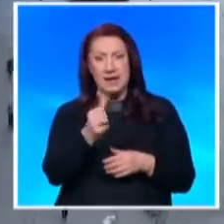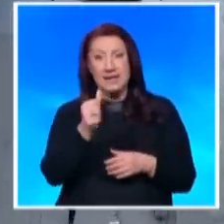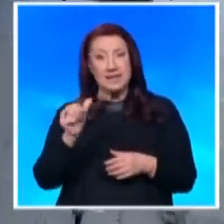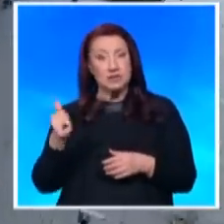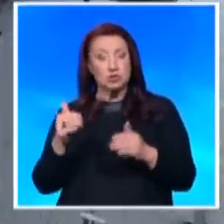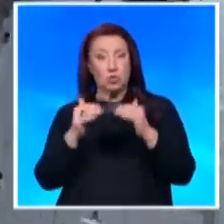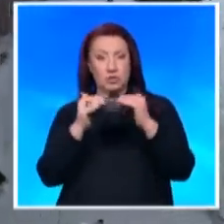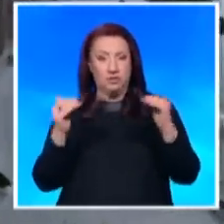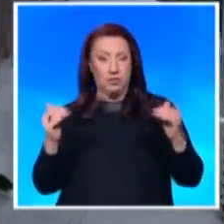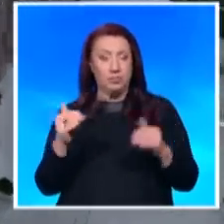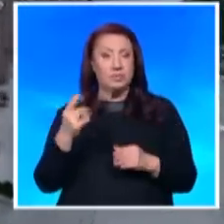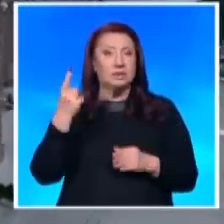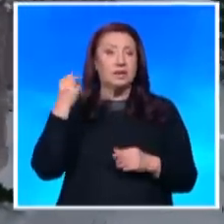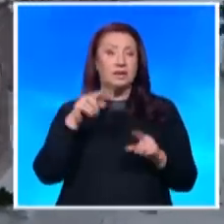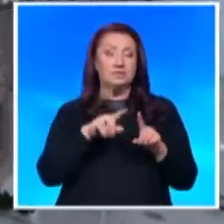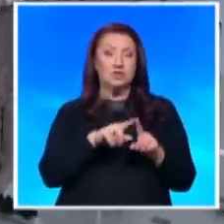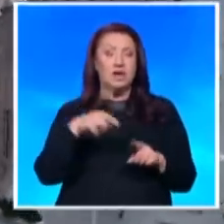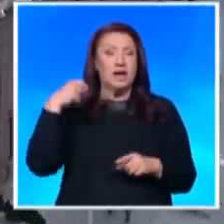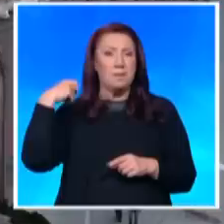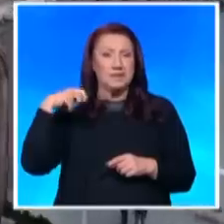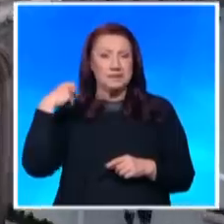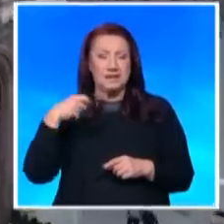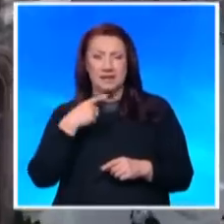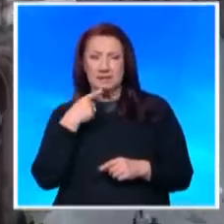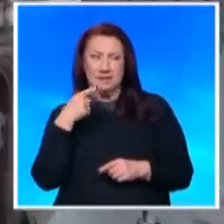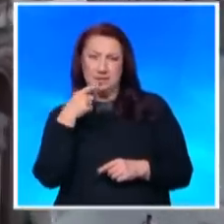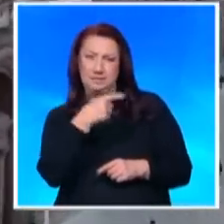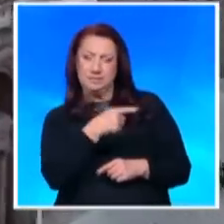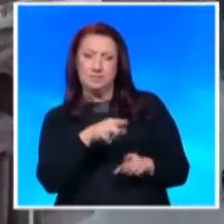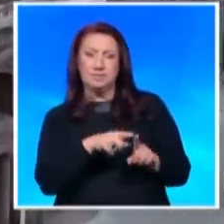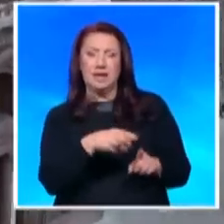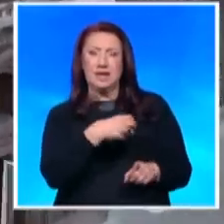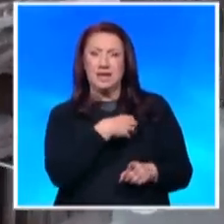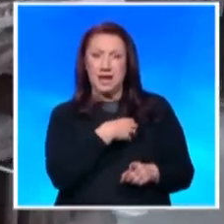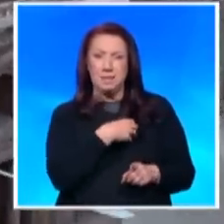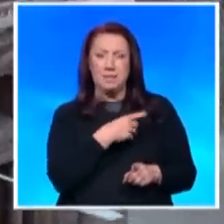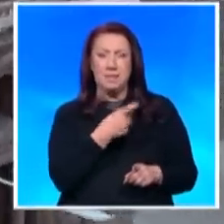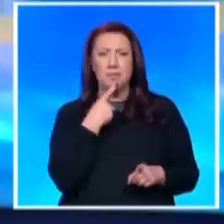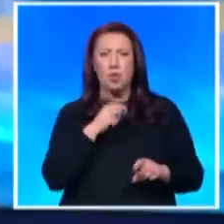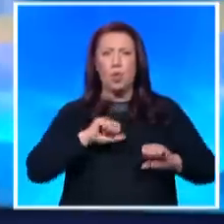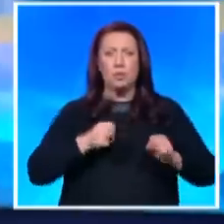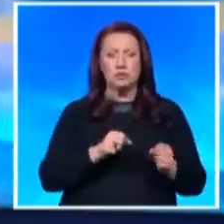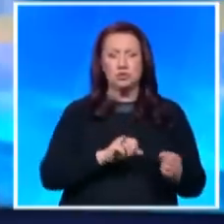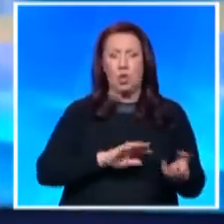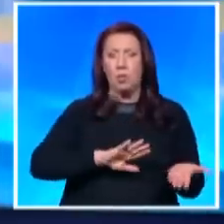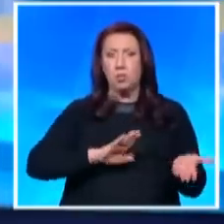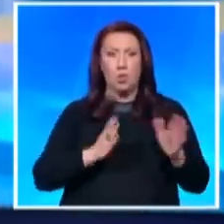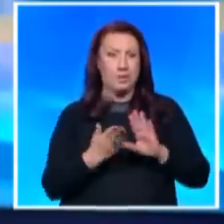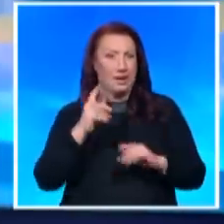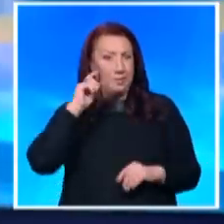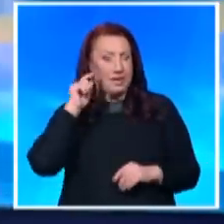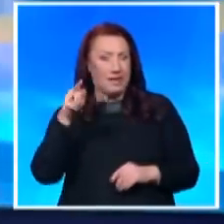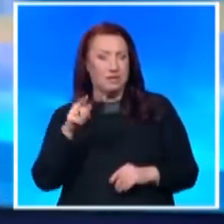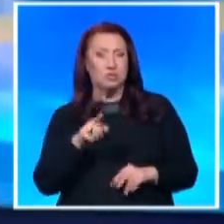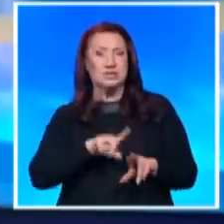президентът обвини ГЕРБ в преживян катарзис по темата с отстраняването на Гешев, днес те му отговориха. Държавният глава, който подписа указа